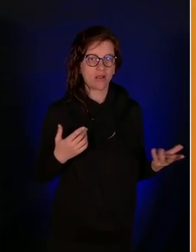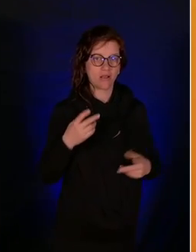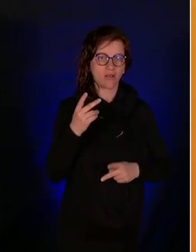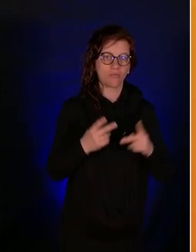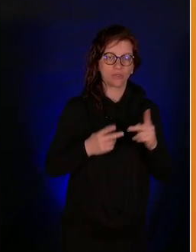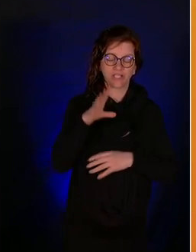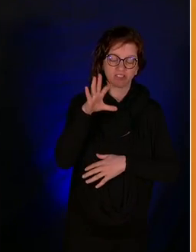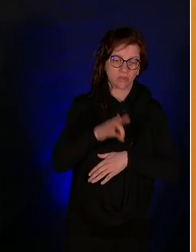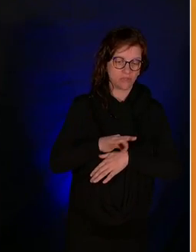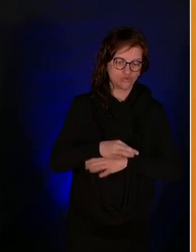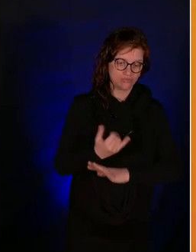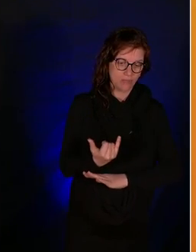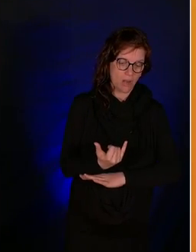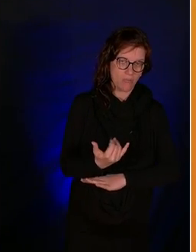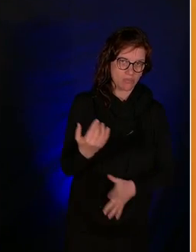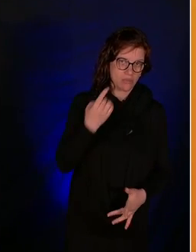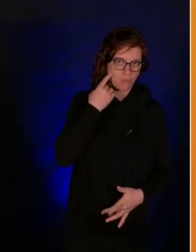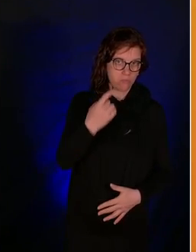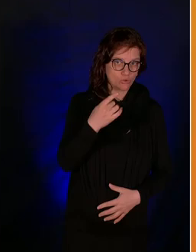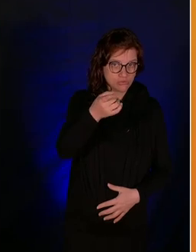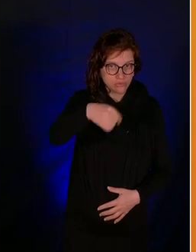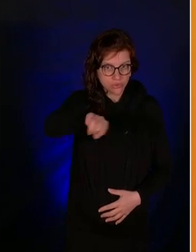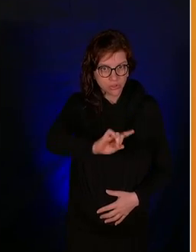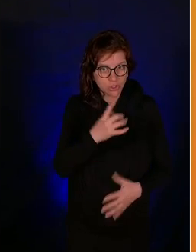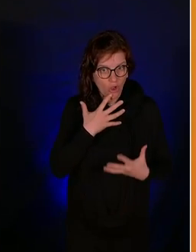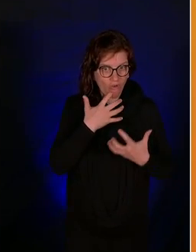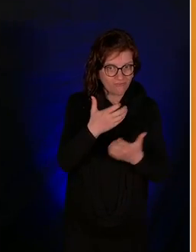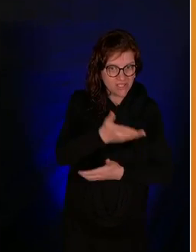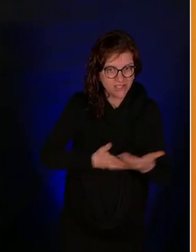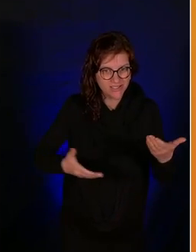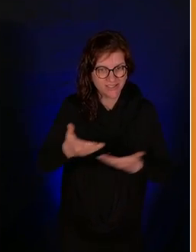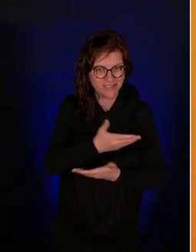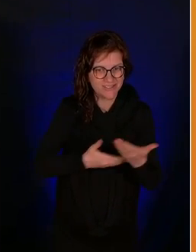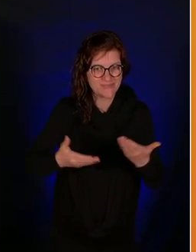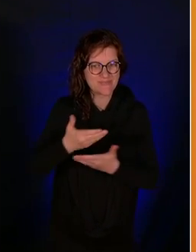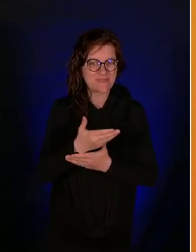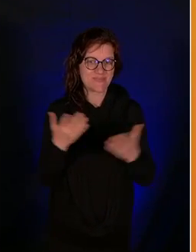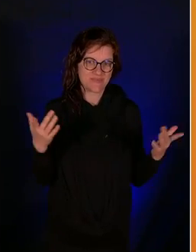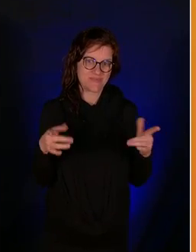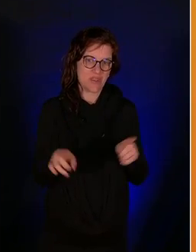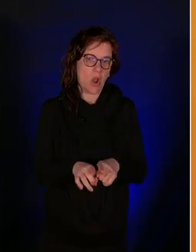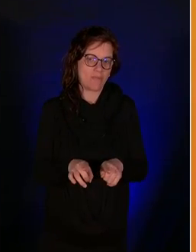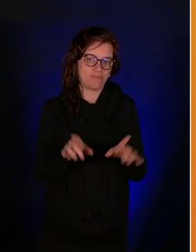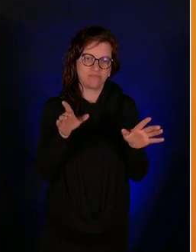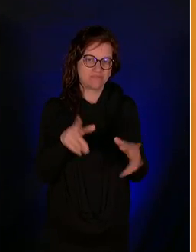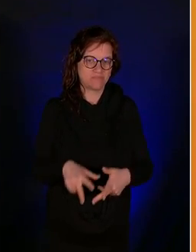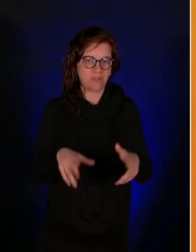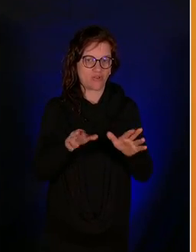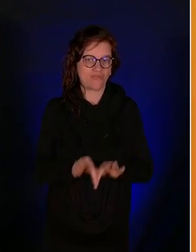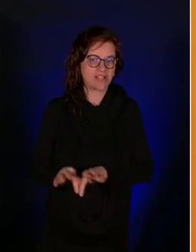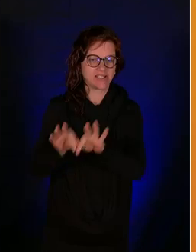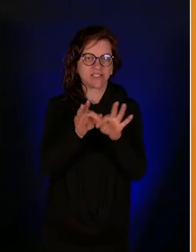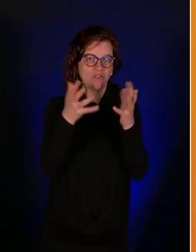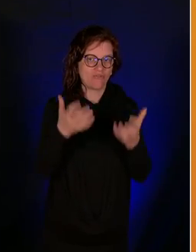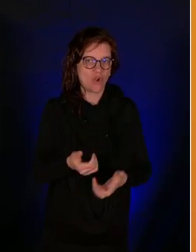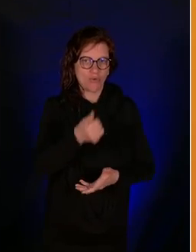prendre les 5 minutes, puisque je pense que vous avez tous envie d'échanger un moment de fraternité et d'aller boire